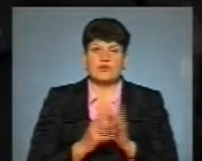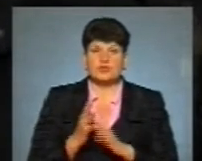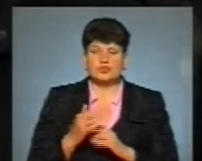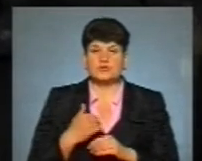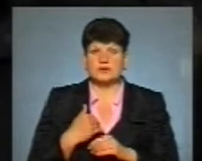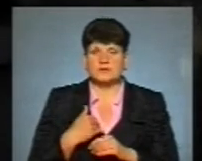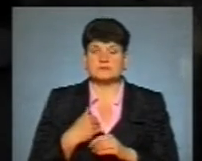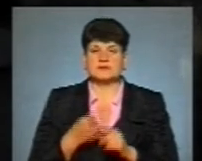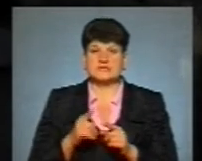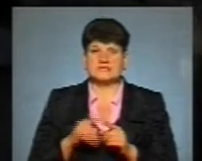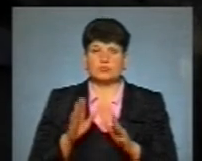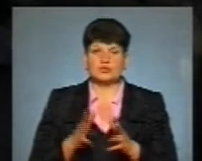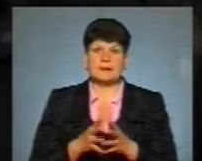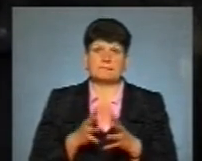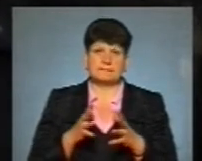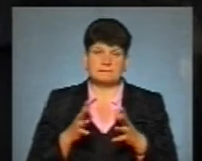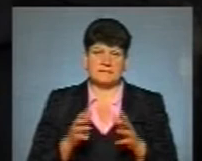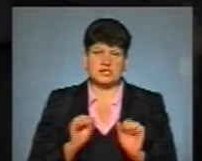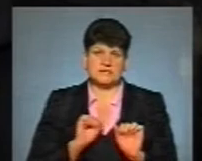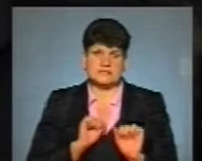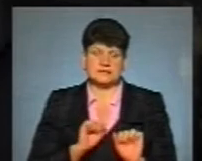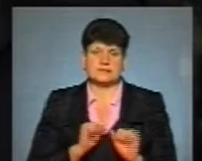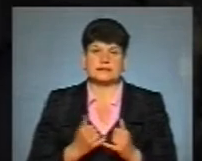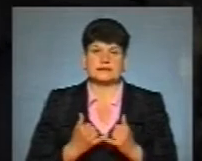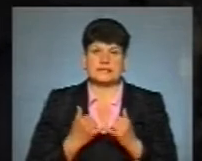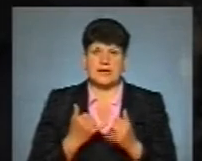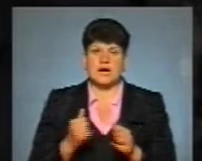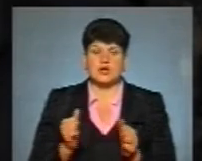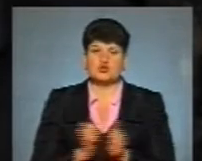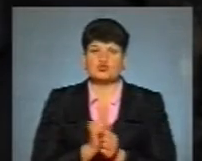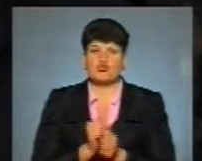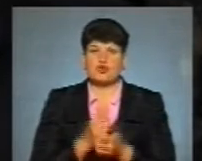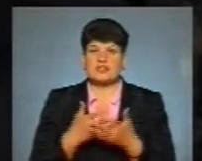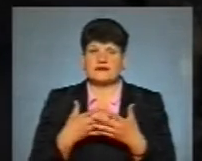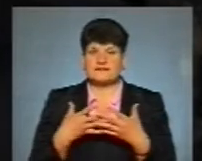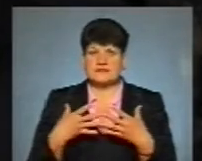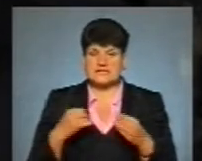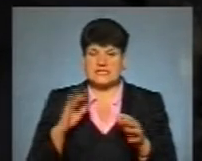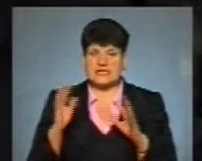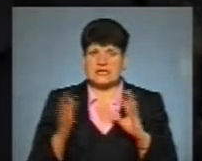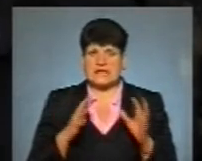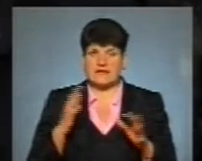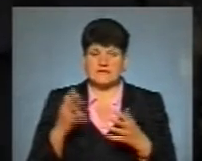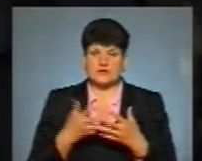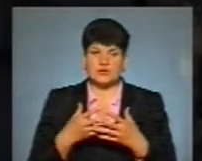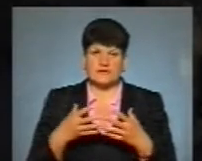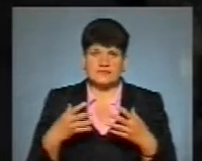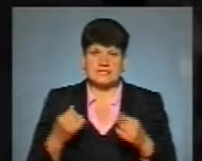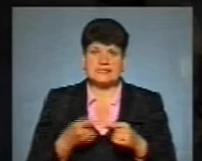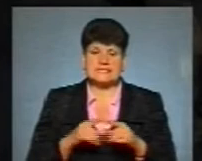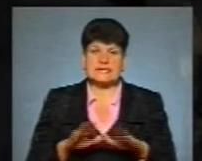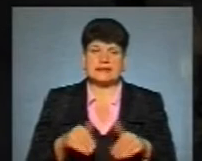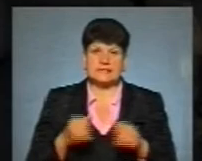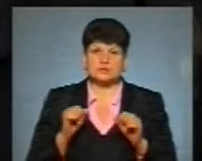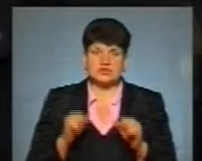мені здається, що це буде більш безпечно для сухої весни і для вітряної весни, і це дасть